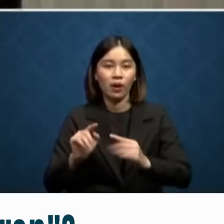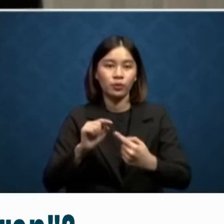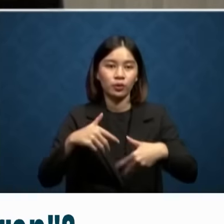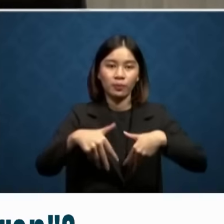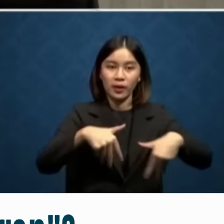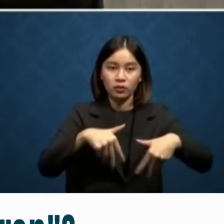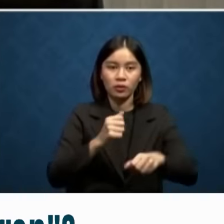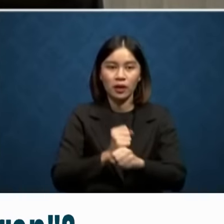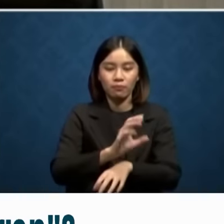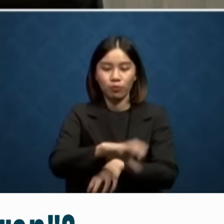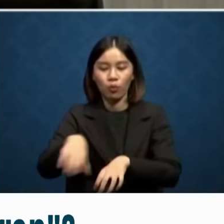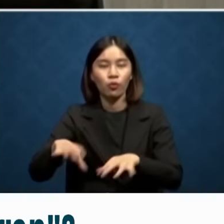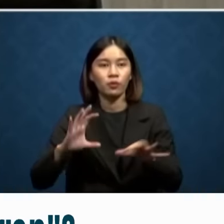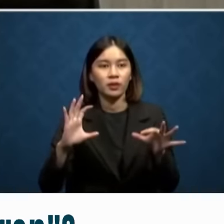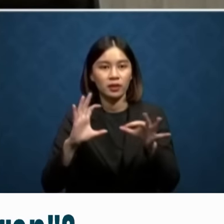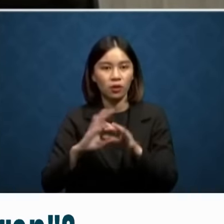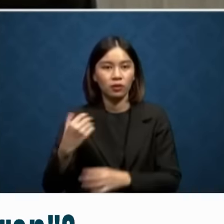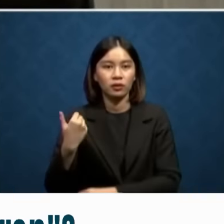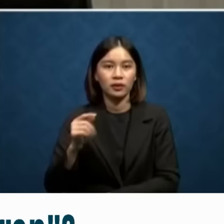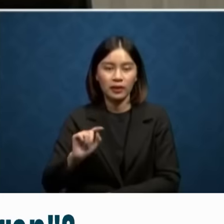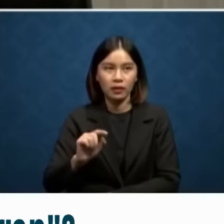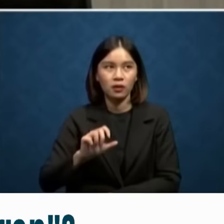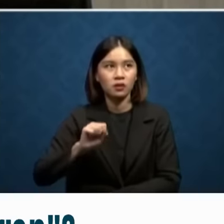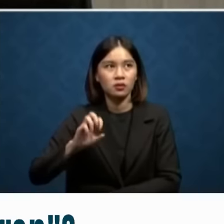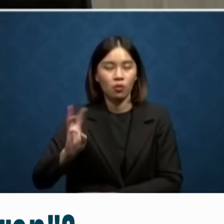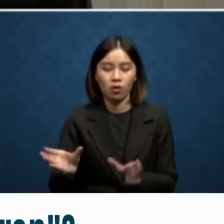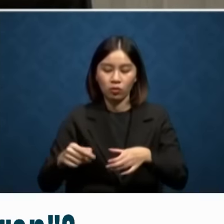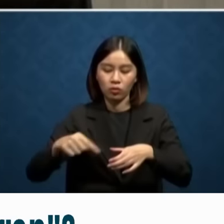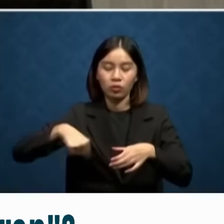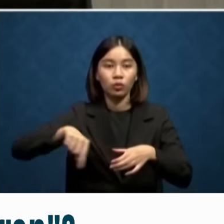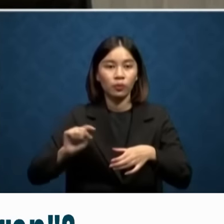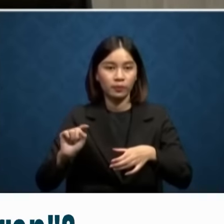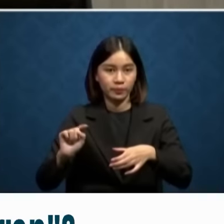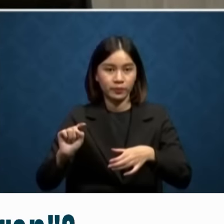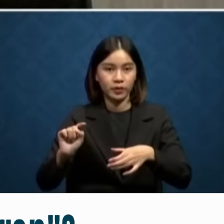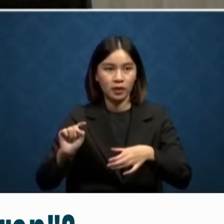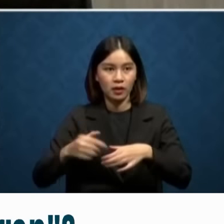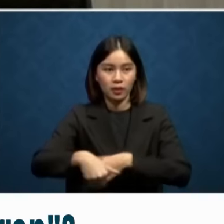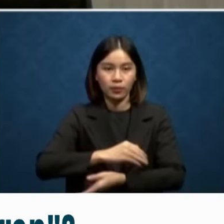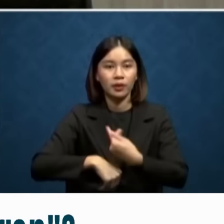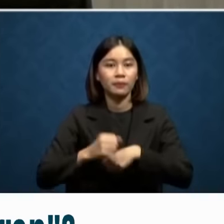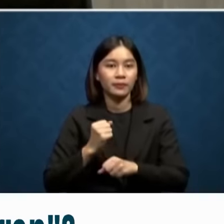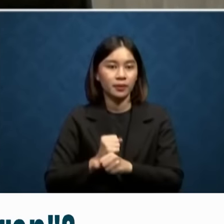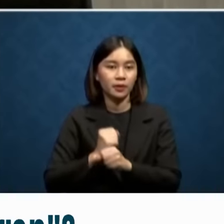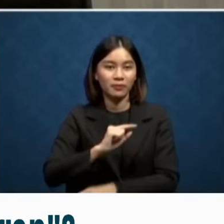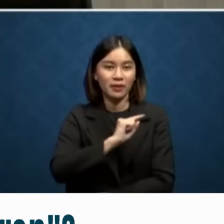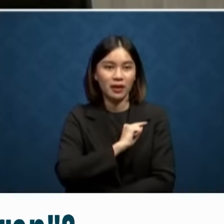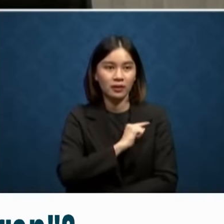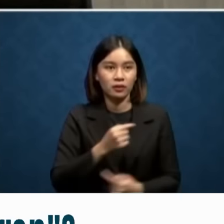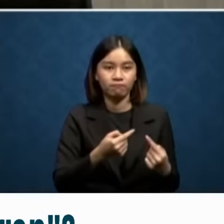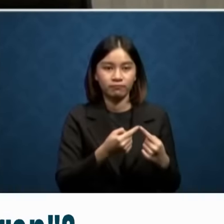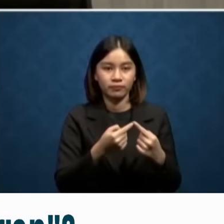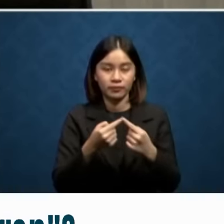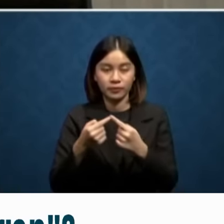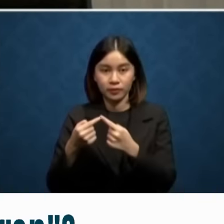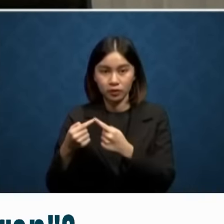ไปยื้อเวลาอะไรเลยนี่เก็บของหมดแล้วซะด้วยซ้ำนะ แต่ว่าการเลือกสว.ชุดปัจจุบันเนี่ยมันมีปัญหาจริงๆคุณสมชายบอกมีคนร้อง